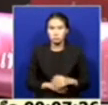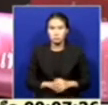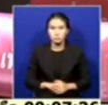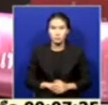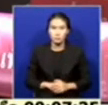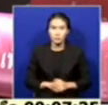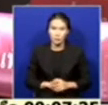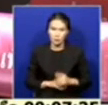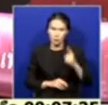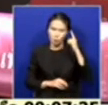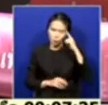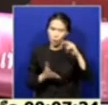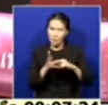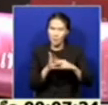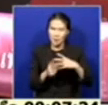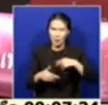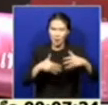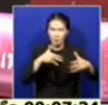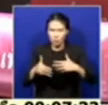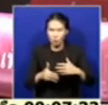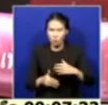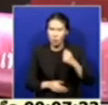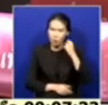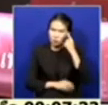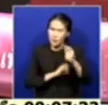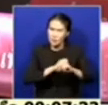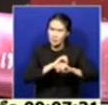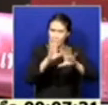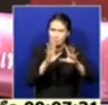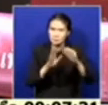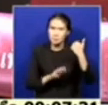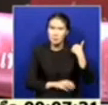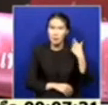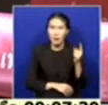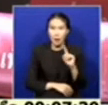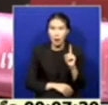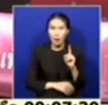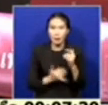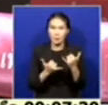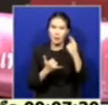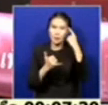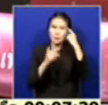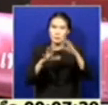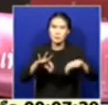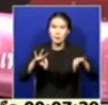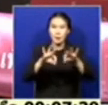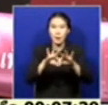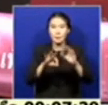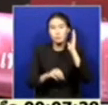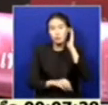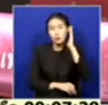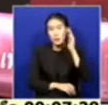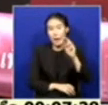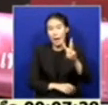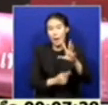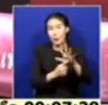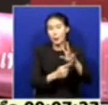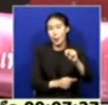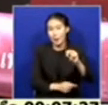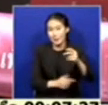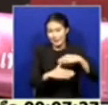าเป็นคนอยู่ในผังเรื่องนี้เราเองข้อเท็จจริงอย่างไรผมอย